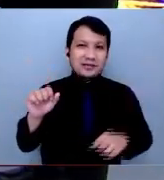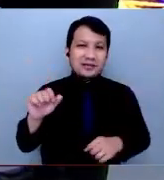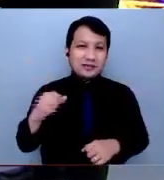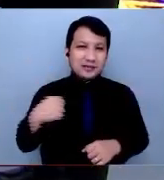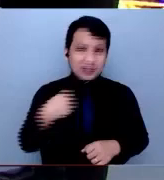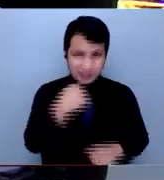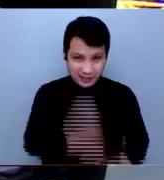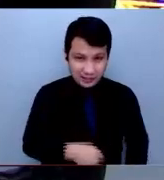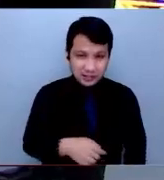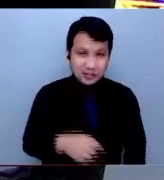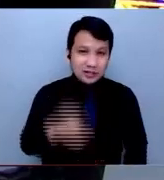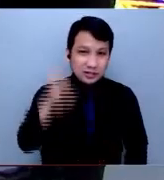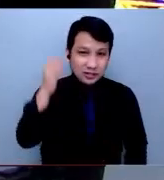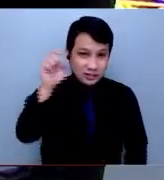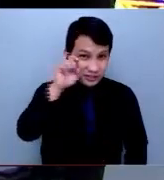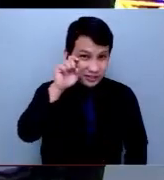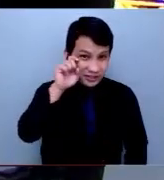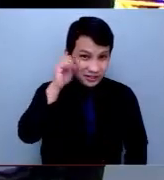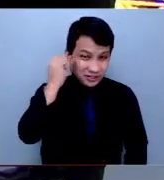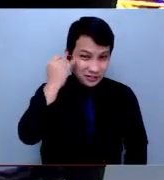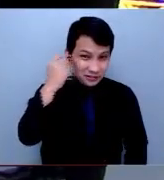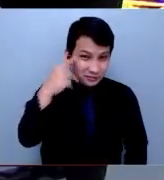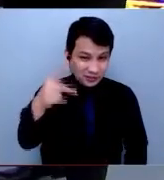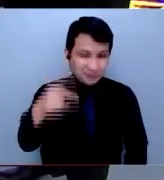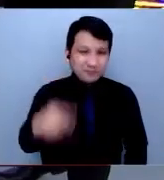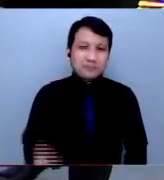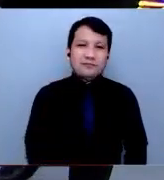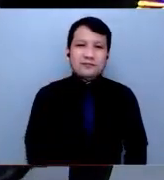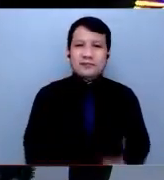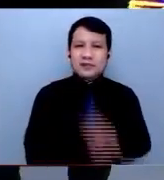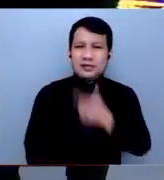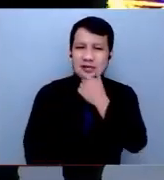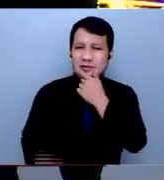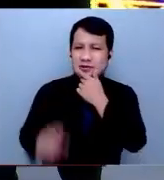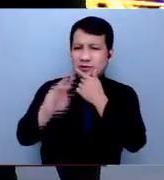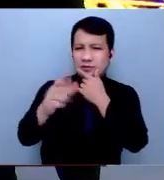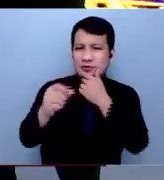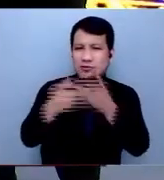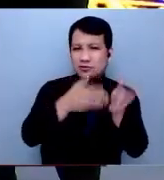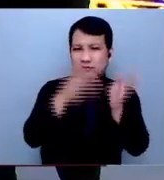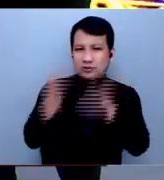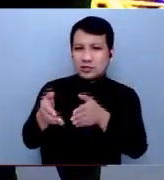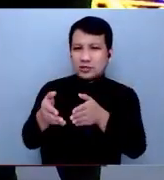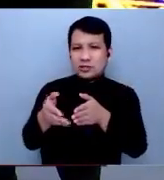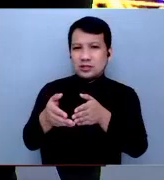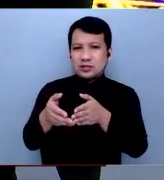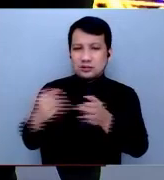si Xi Jinping. Sabi nga ng WHO, gusto nilang iwasan na merong bansa,